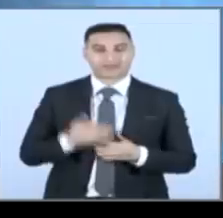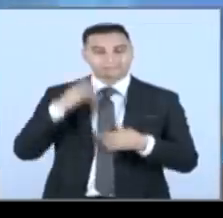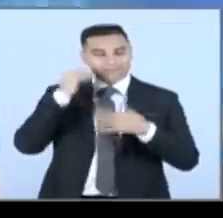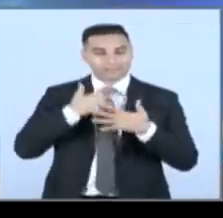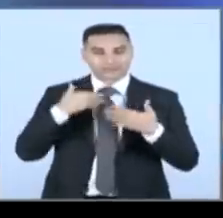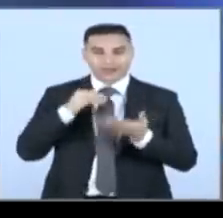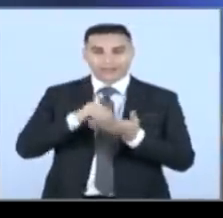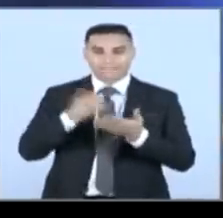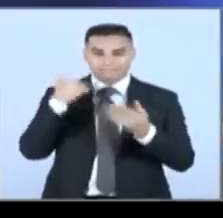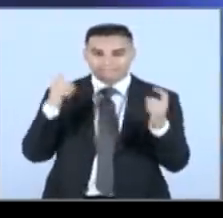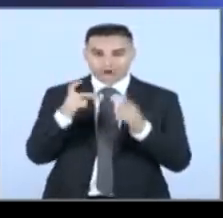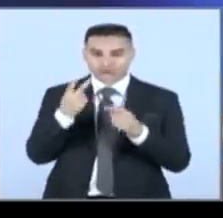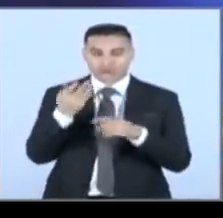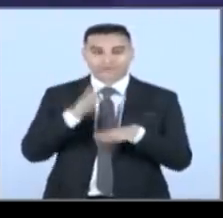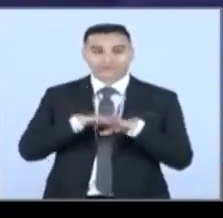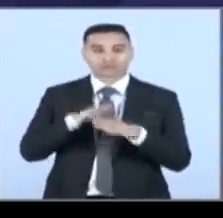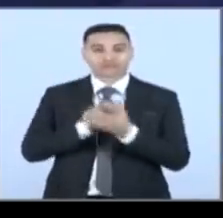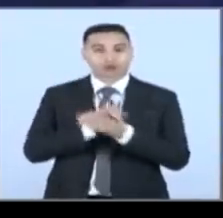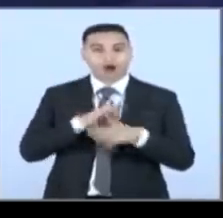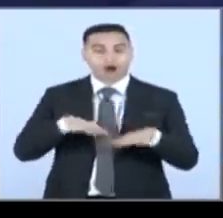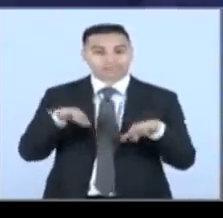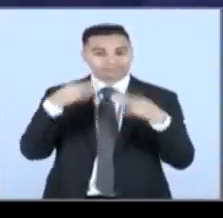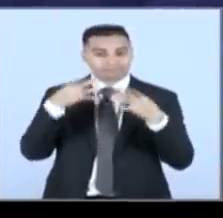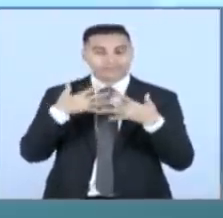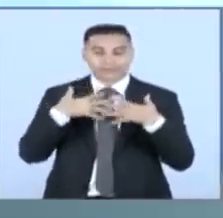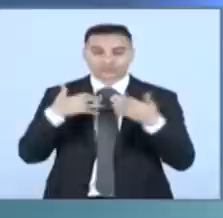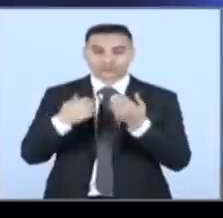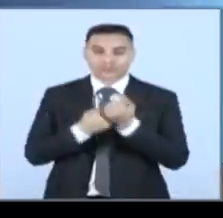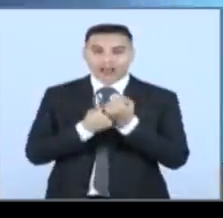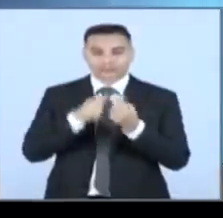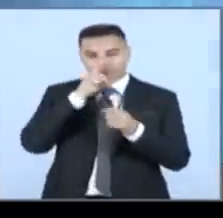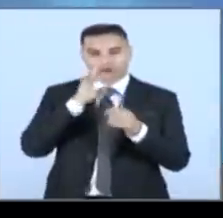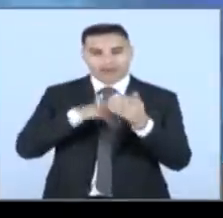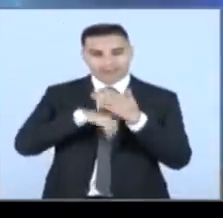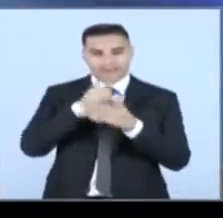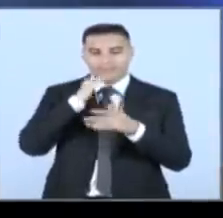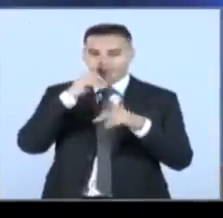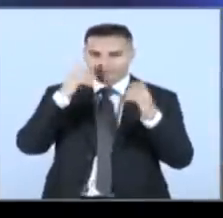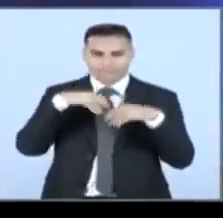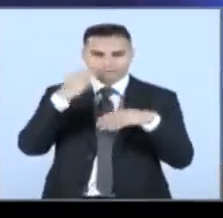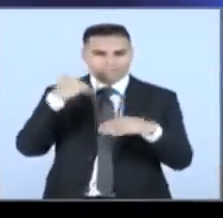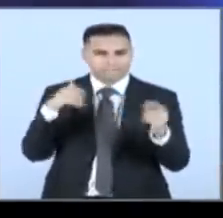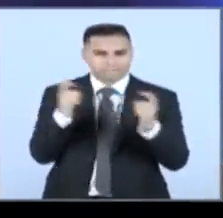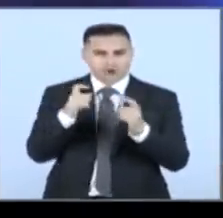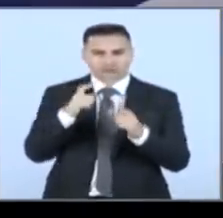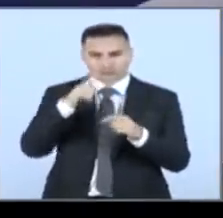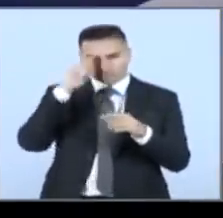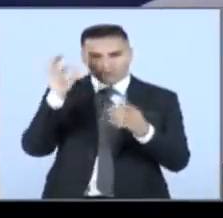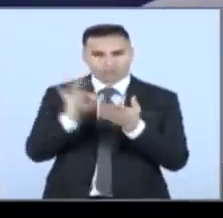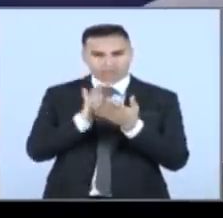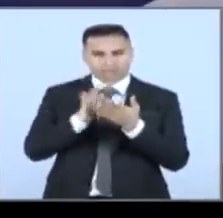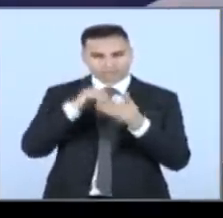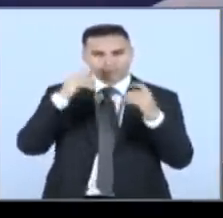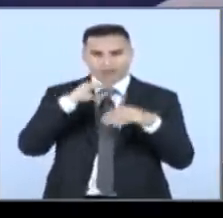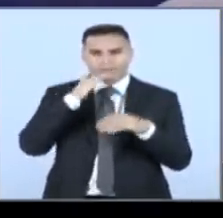مبسوط بعد أنا الماتشين اللي فاتوا وصحابي اللي شافوني شجعوني إن شاء الله نكسب النهاردة. الحمد لله ربنا كرمنا الماتش اللي فات وتوفقنا